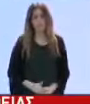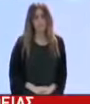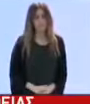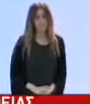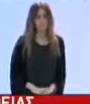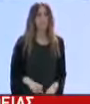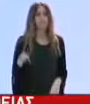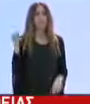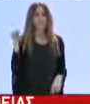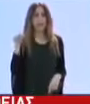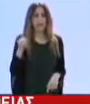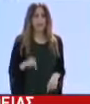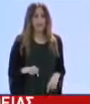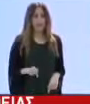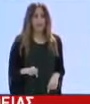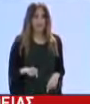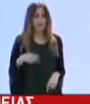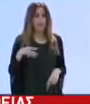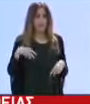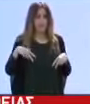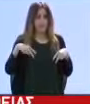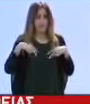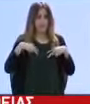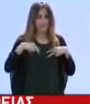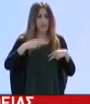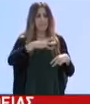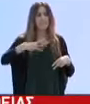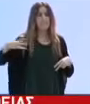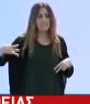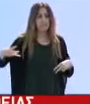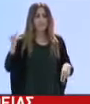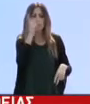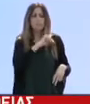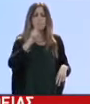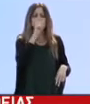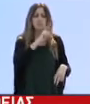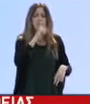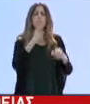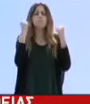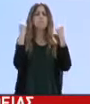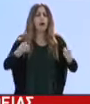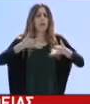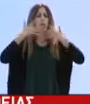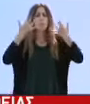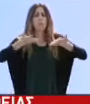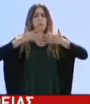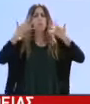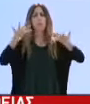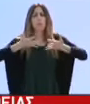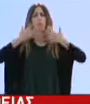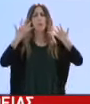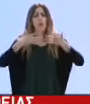Εδώ με αυτή τη διακυβέρνηση του ΣΥΡΙΖΑ, με τις ψευδεστήσεις του λαϊκισμού και τις μεγάλες